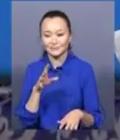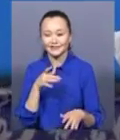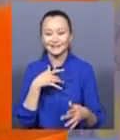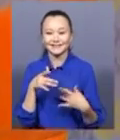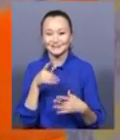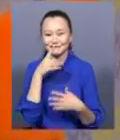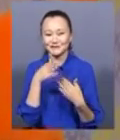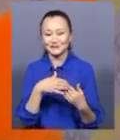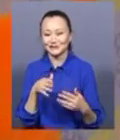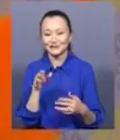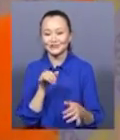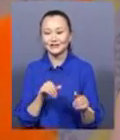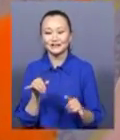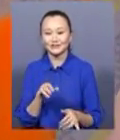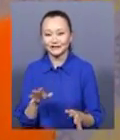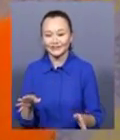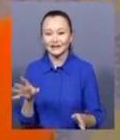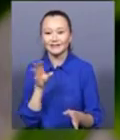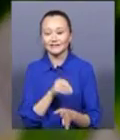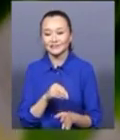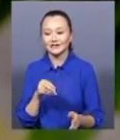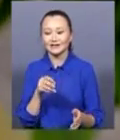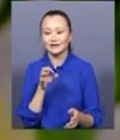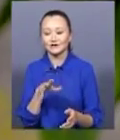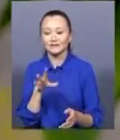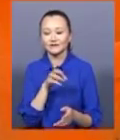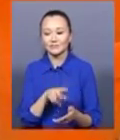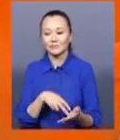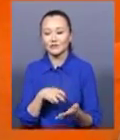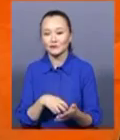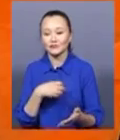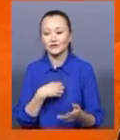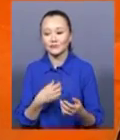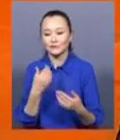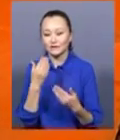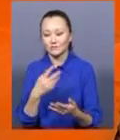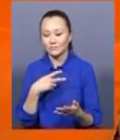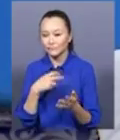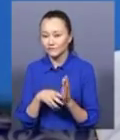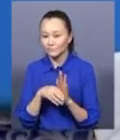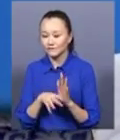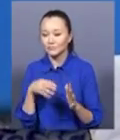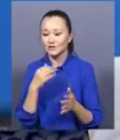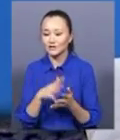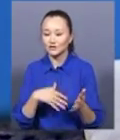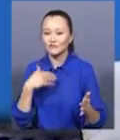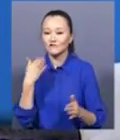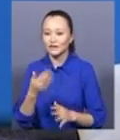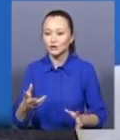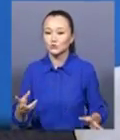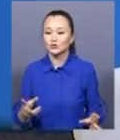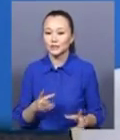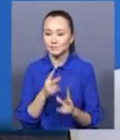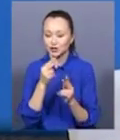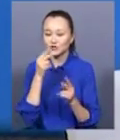уже некуда, да, наверное. Куда ближе? Ну вот от лица всех поклонников, коим и я являюсь, хочу пожелать вам продолжение вашей